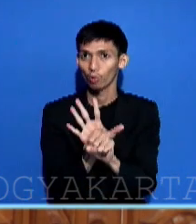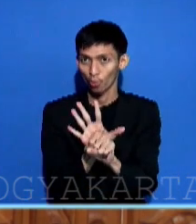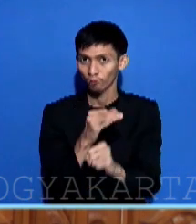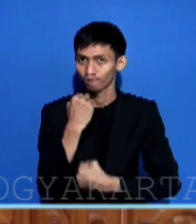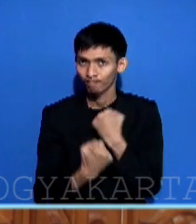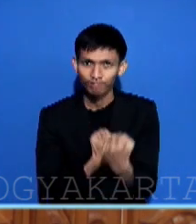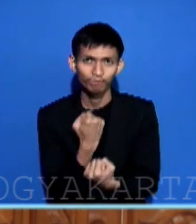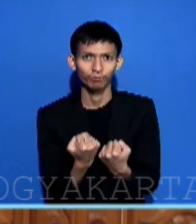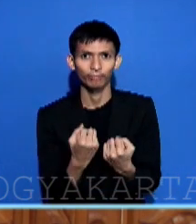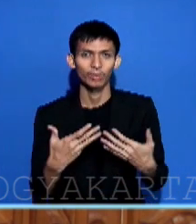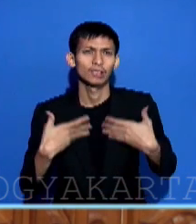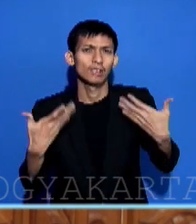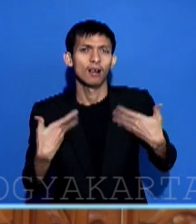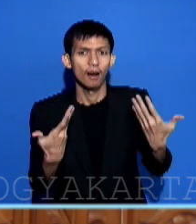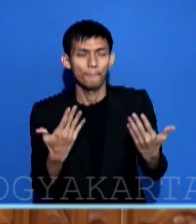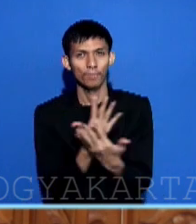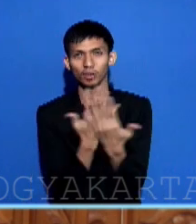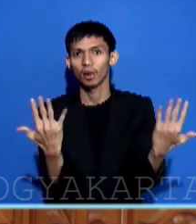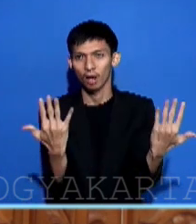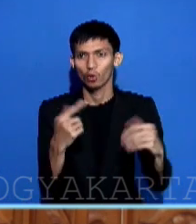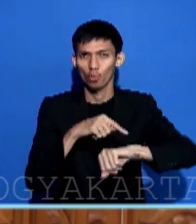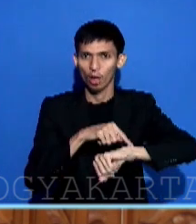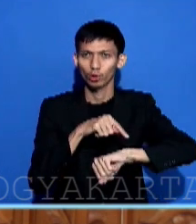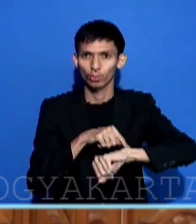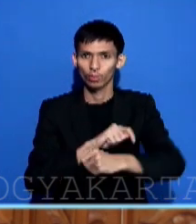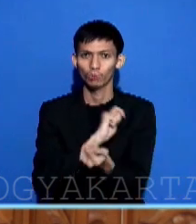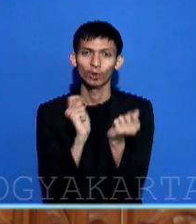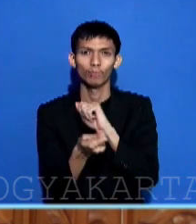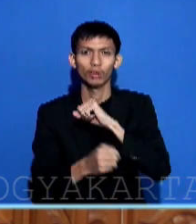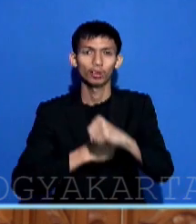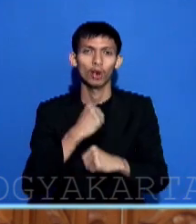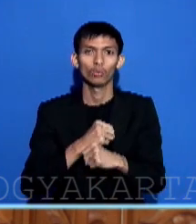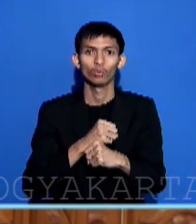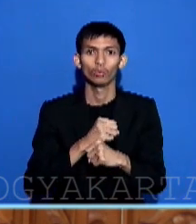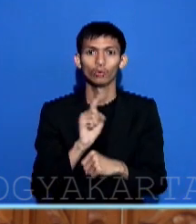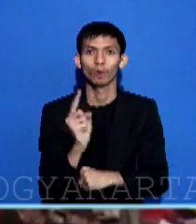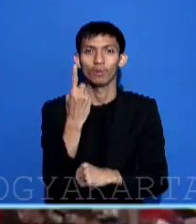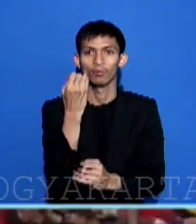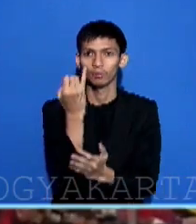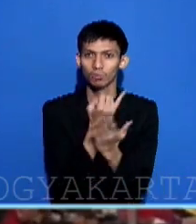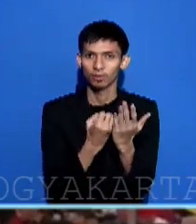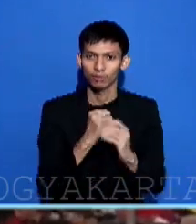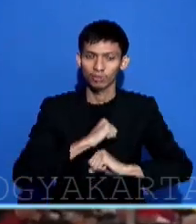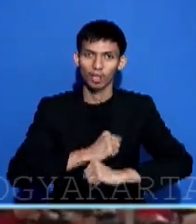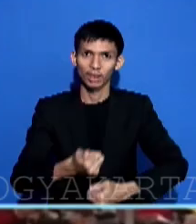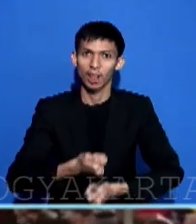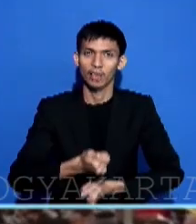warga masyarakat ing wekdal gantosing warsa. Salah satunggalipun inggih menika kesenian jadilan.